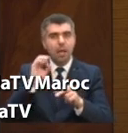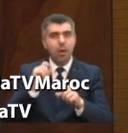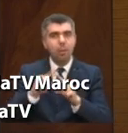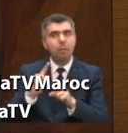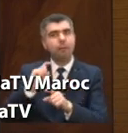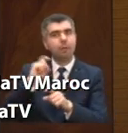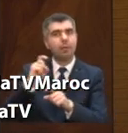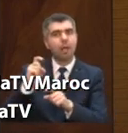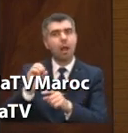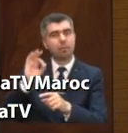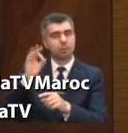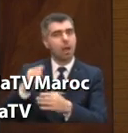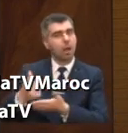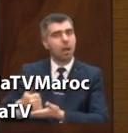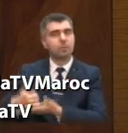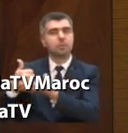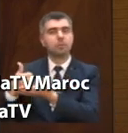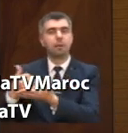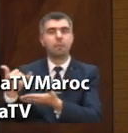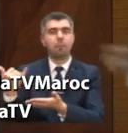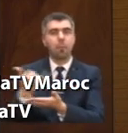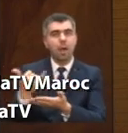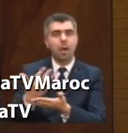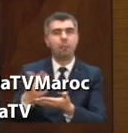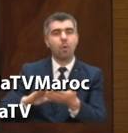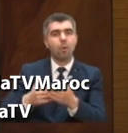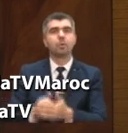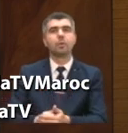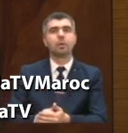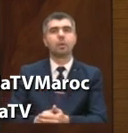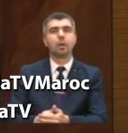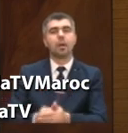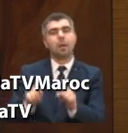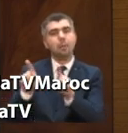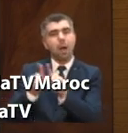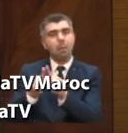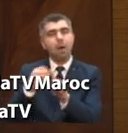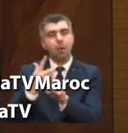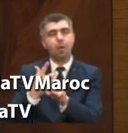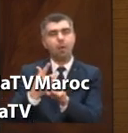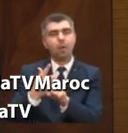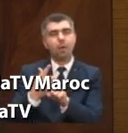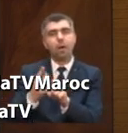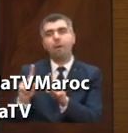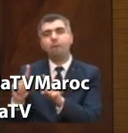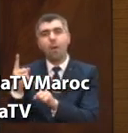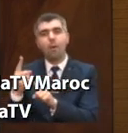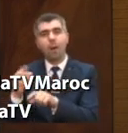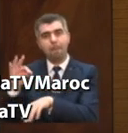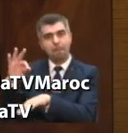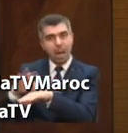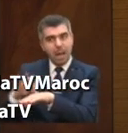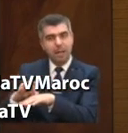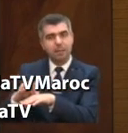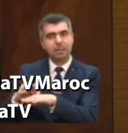مدونه الشغل، اللي هو الحاله ديال التوقف المؤقت كالحاله ديال المرض والاضراب وغيرها. ايضا نفس الشيء بالنسبه لهذا، بمعنى ان الاجير سيظل يستفيد من